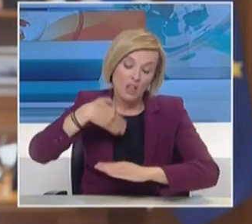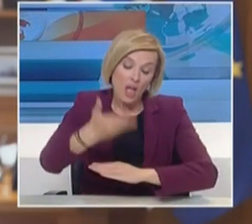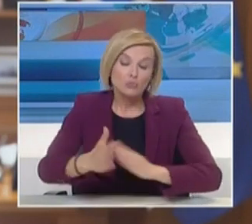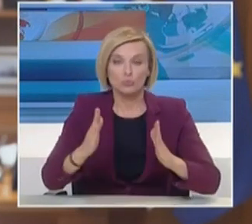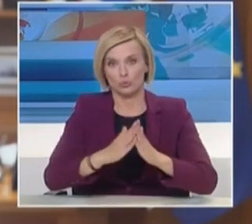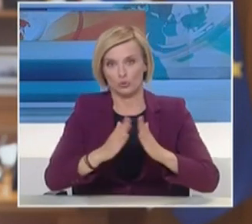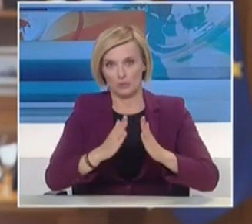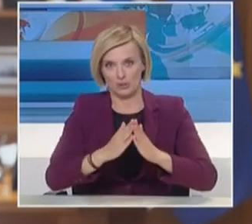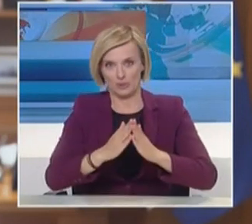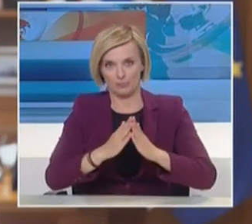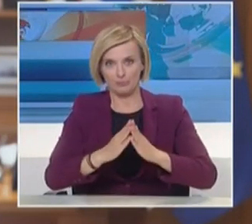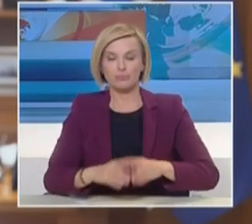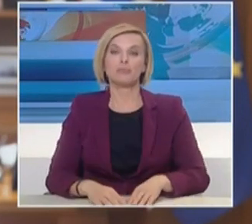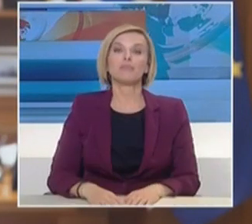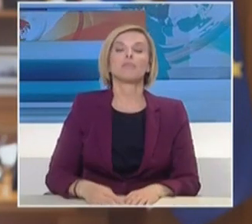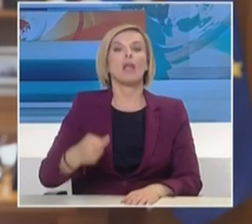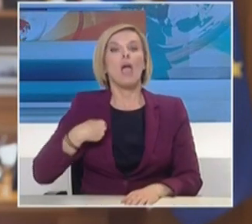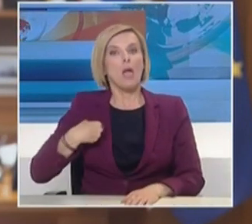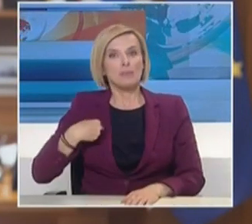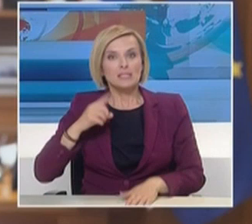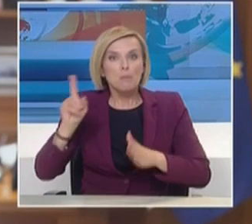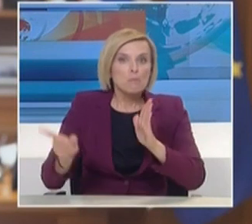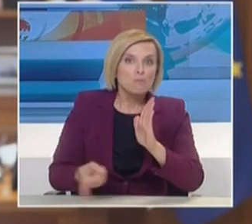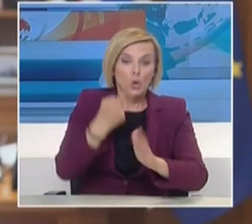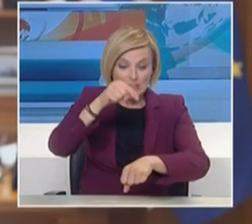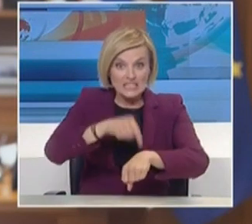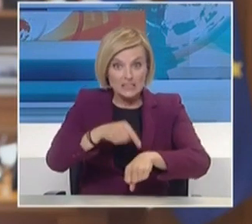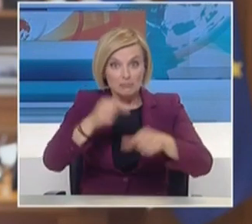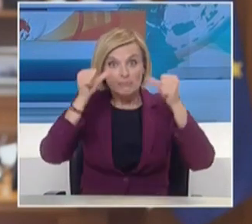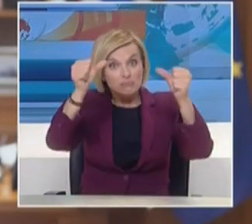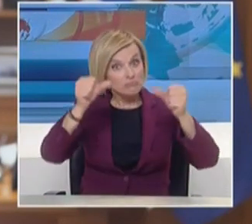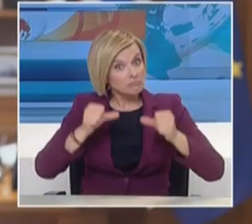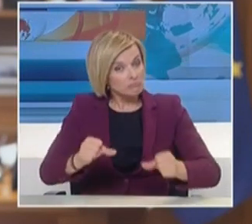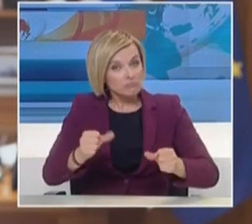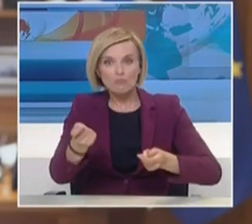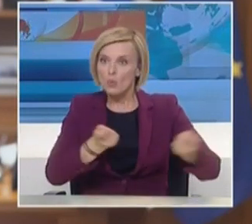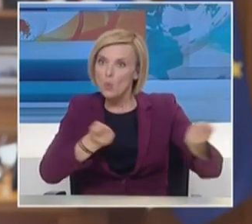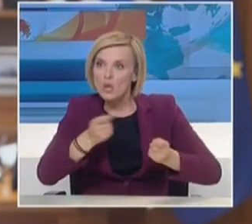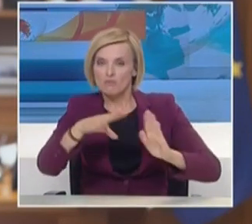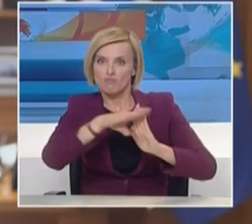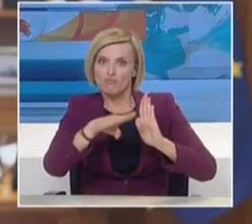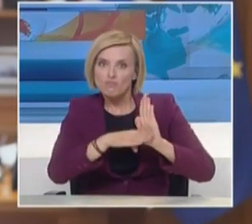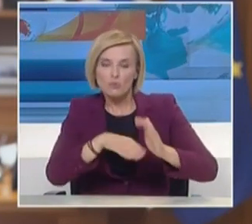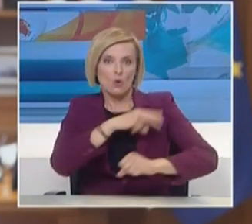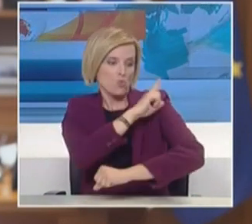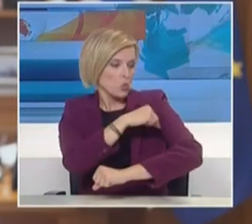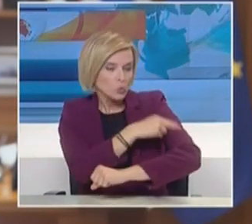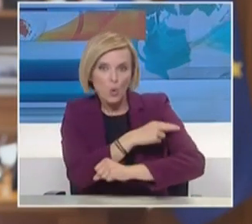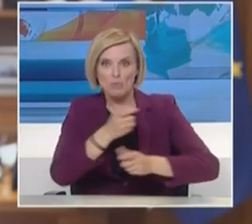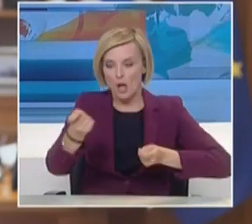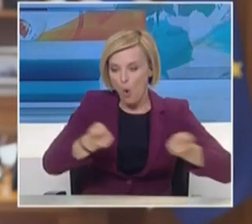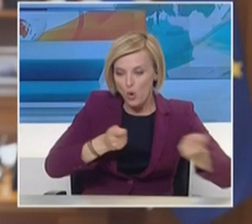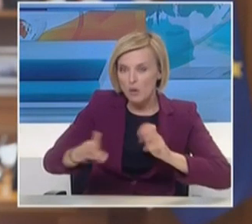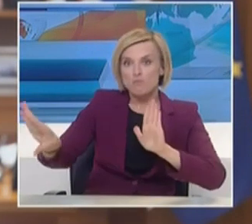την πρώτη στιγμή της υγειονομικής κρίσης, η κυβέρνηση ενημέρωσε τους πολίτες με ειλικρίνεια. Οργάνωσε κατάλληλα τις ιατρικές δομές της χώρας, προχωρώντας